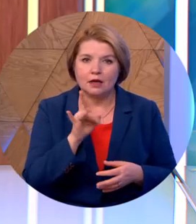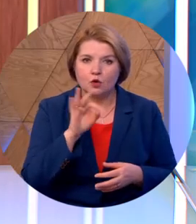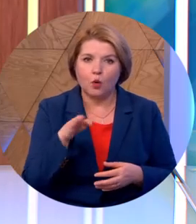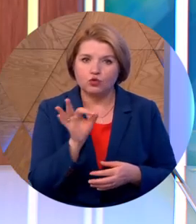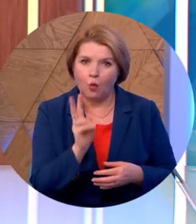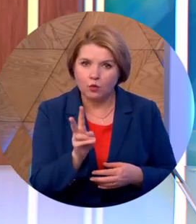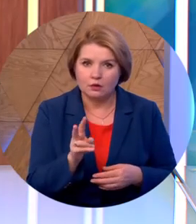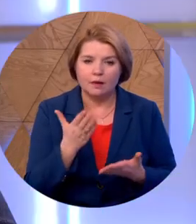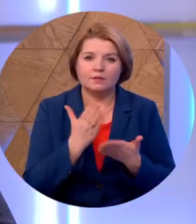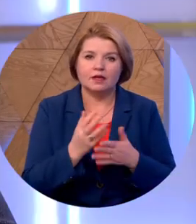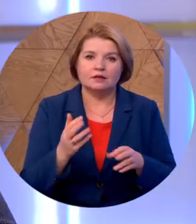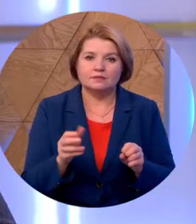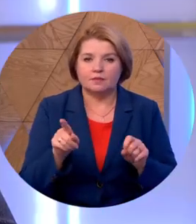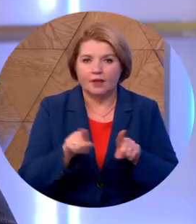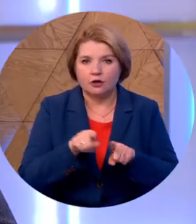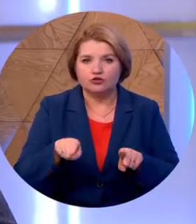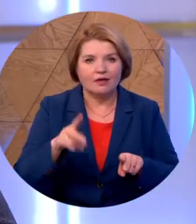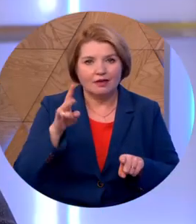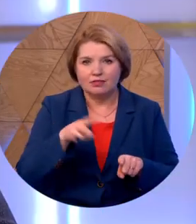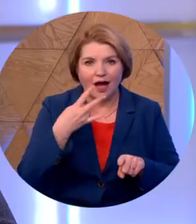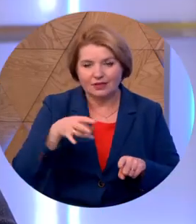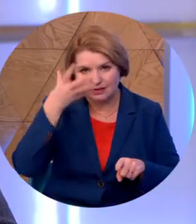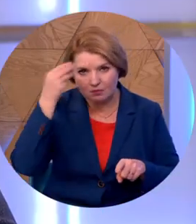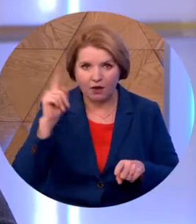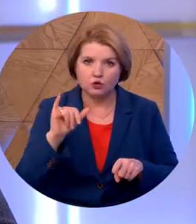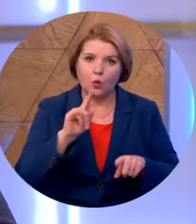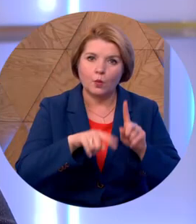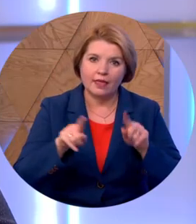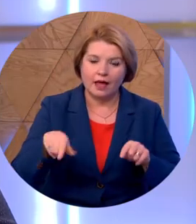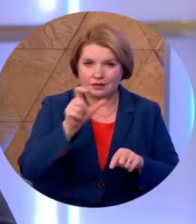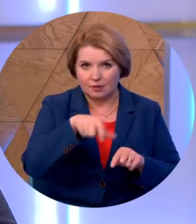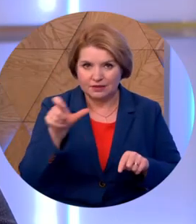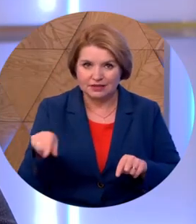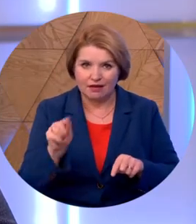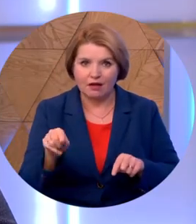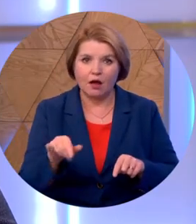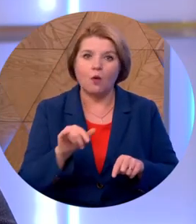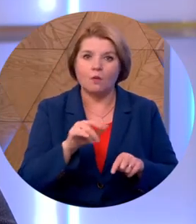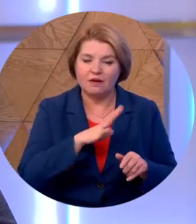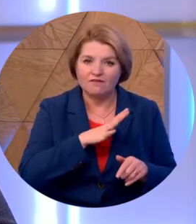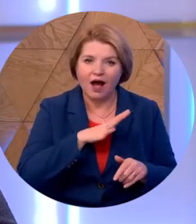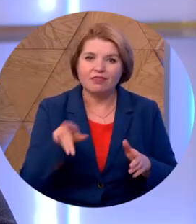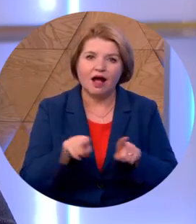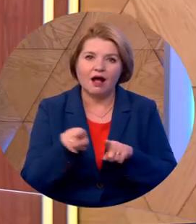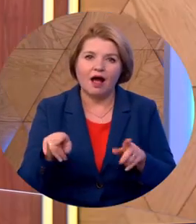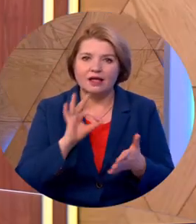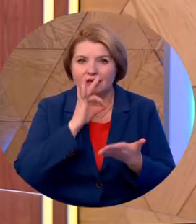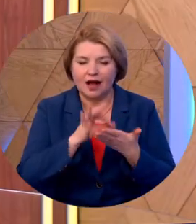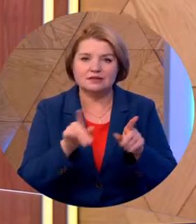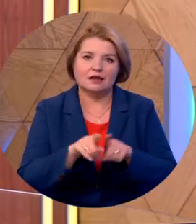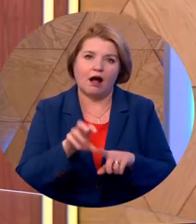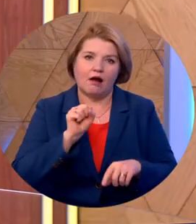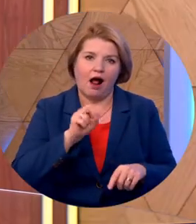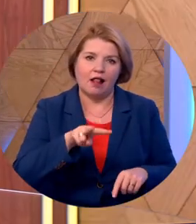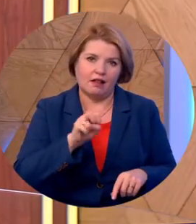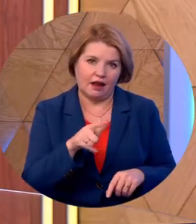специальные капельницы надо не забывать что у некоторых пациентов на некоторые препараты есть реакция Ну по типу